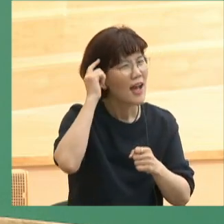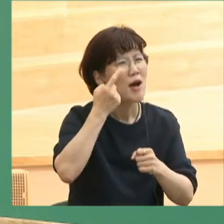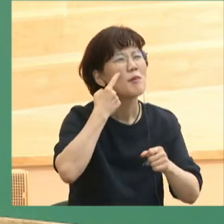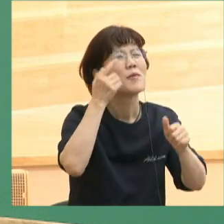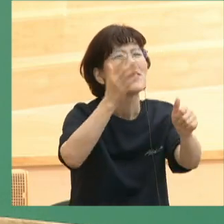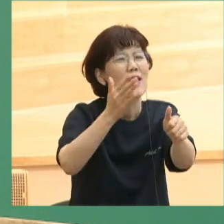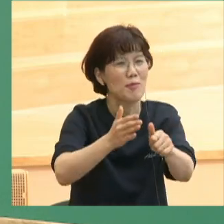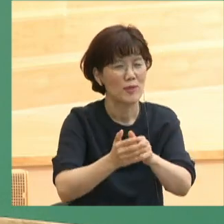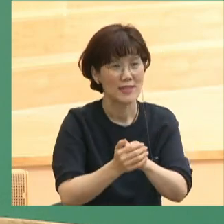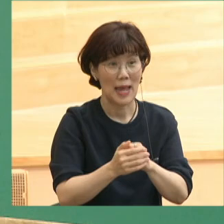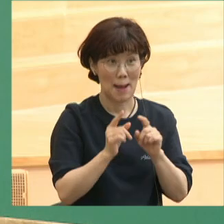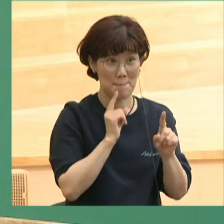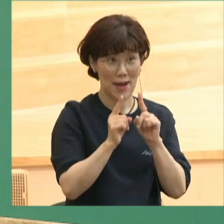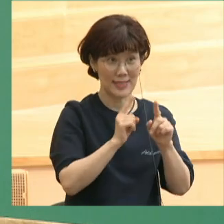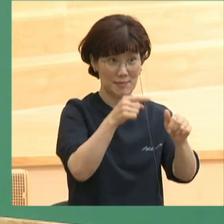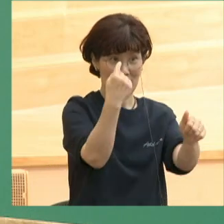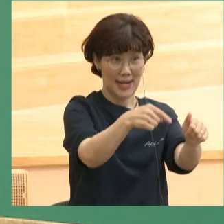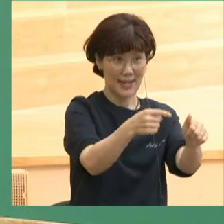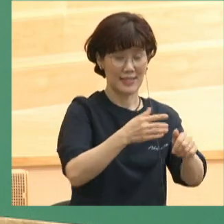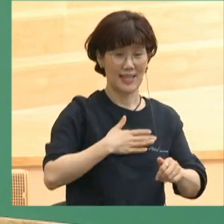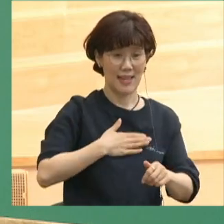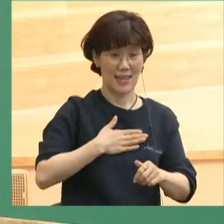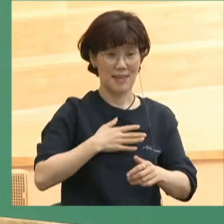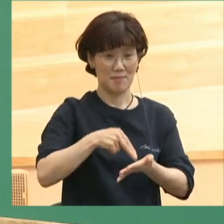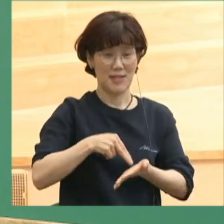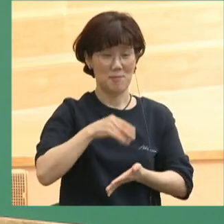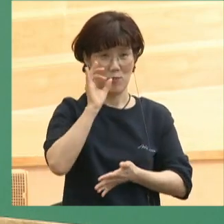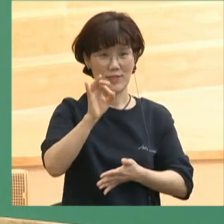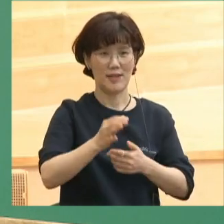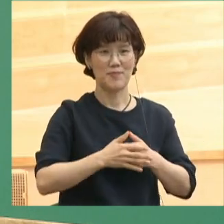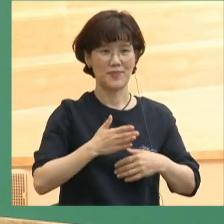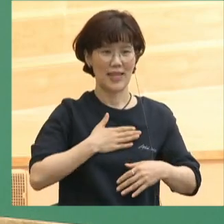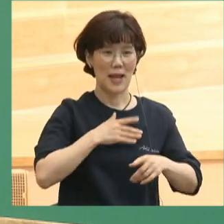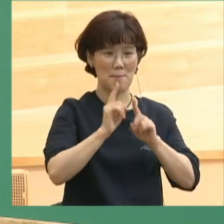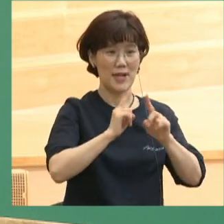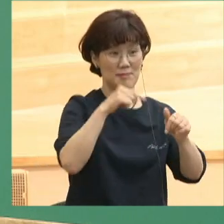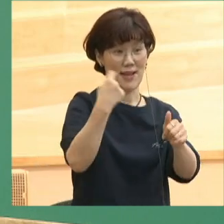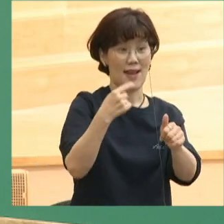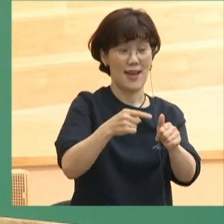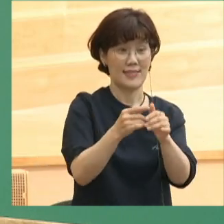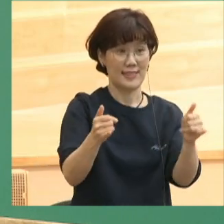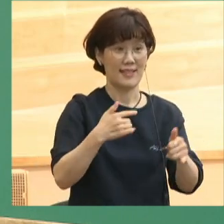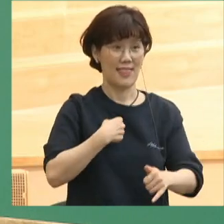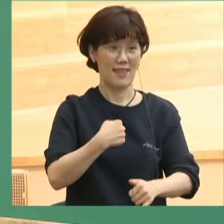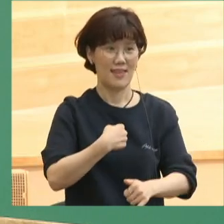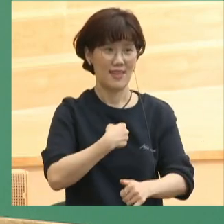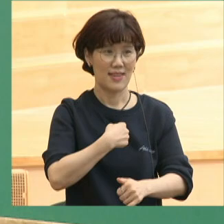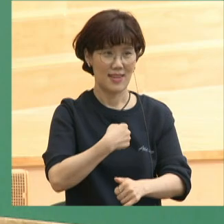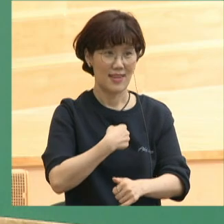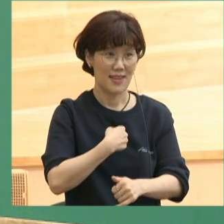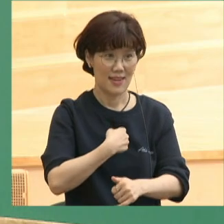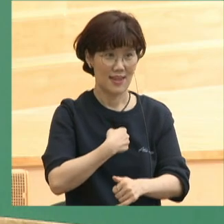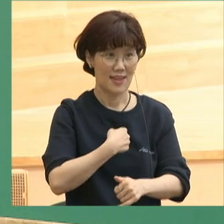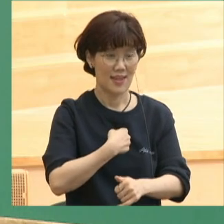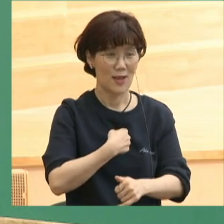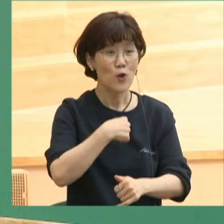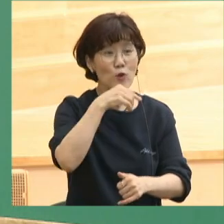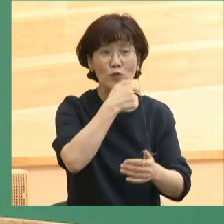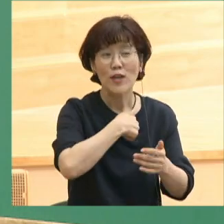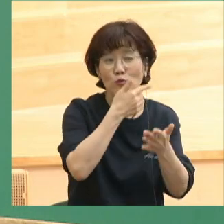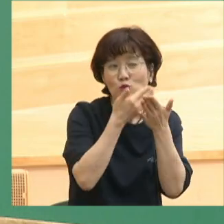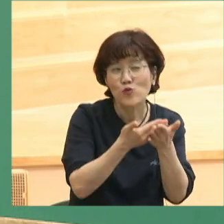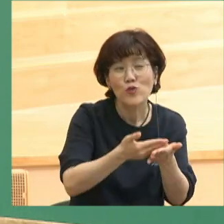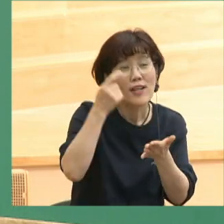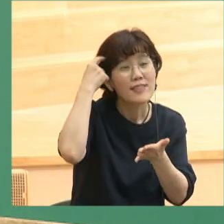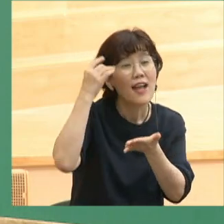해보세요. 말씀을 가르치, 저를 생각해보세요. 말씀을 가르치는 저에게 가장 소중한 게